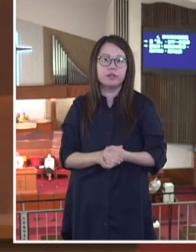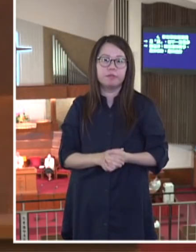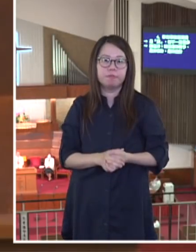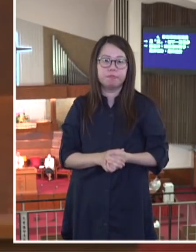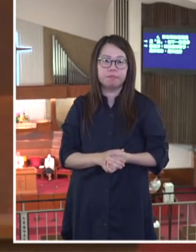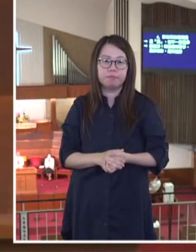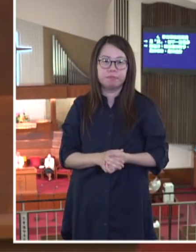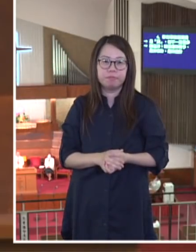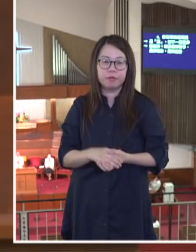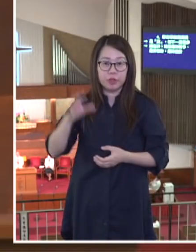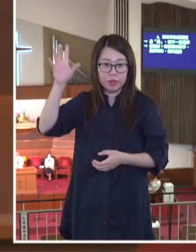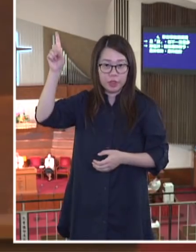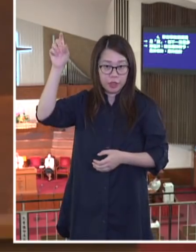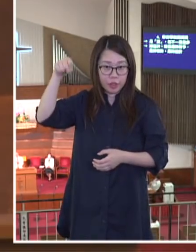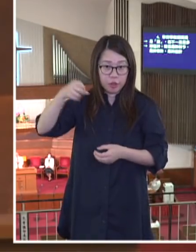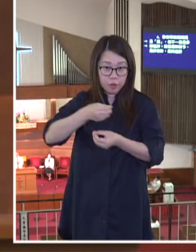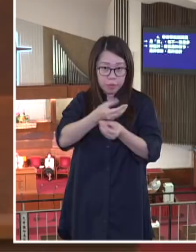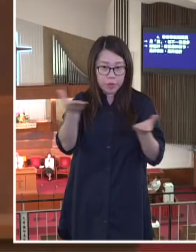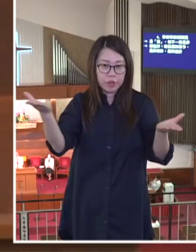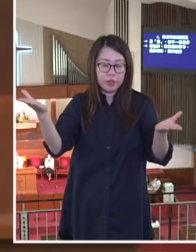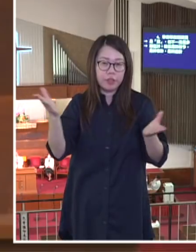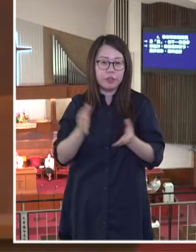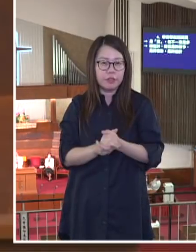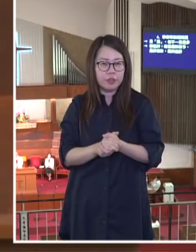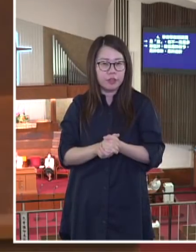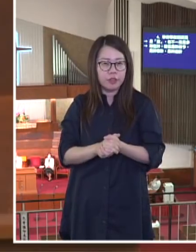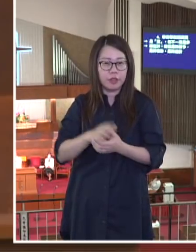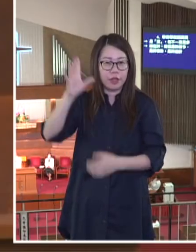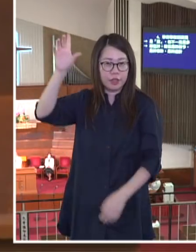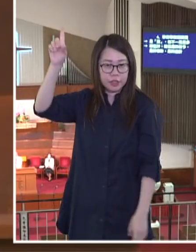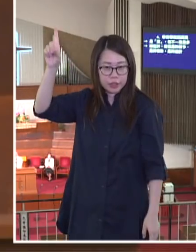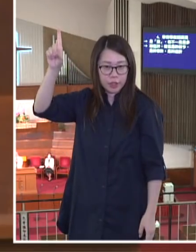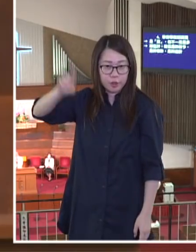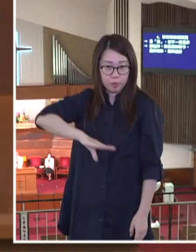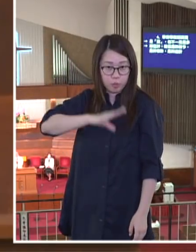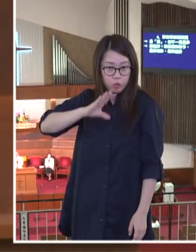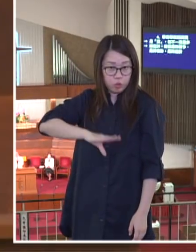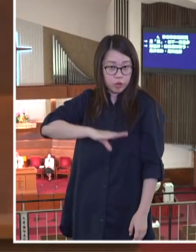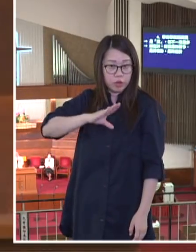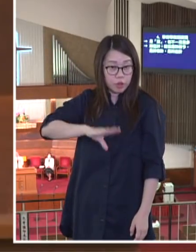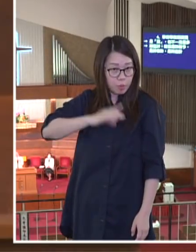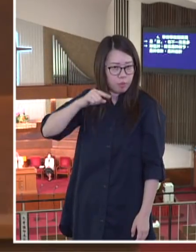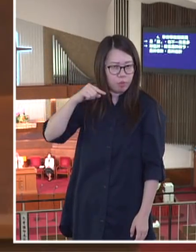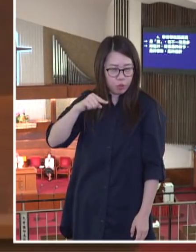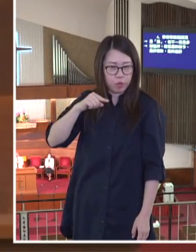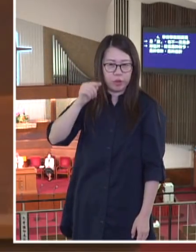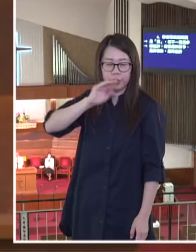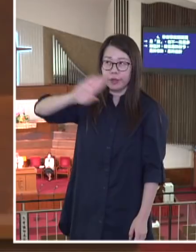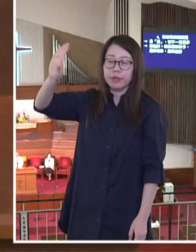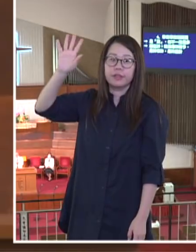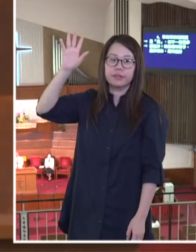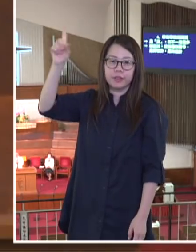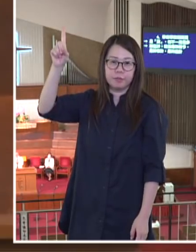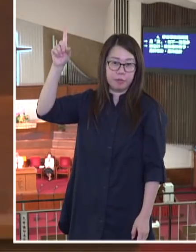得到他的满，是神的话，是神自己来到掌管。